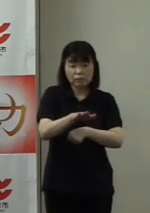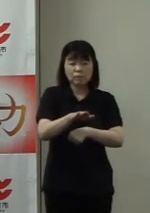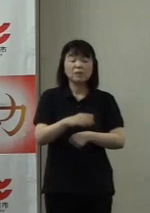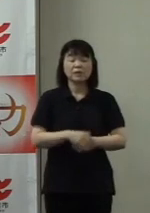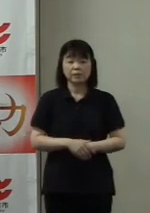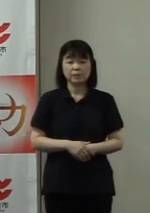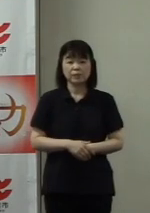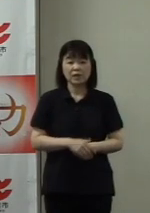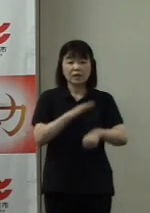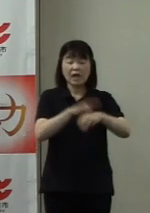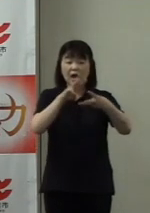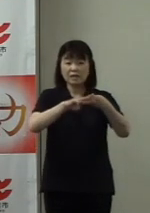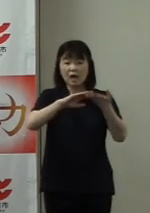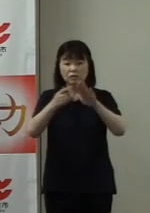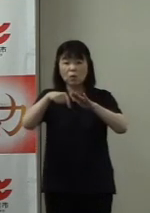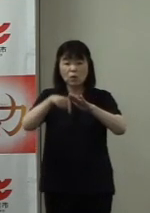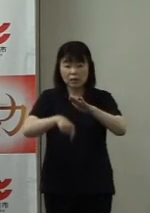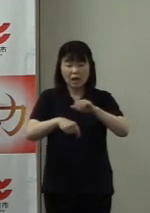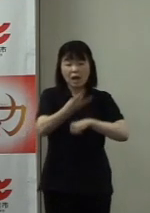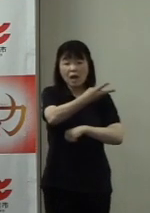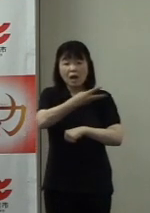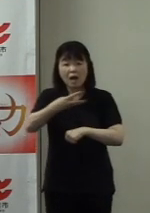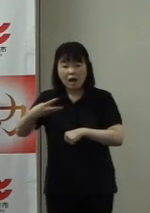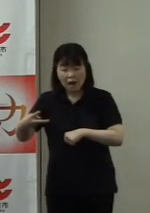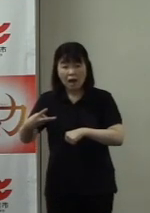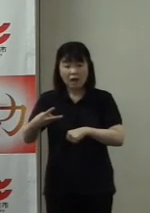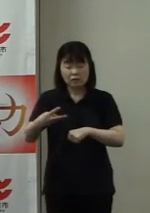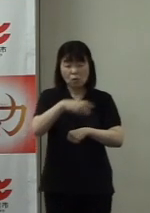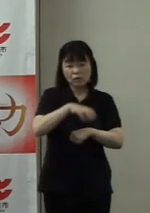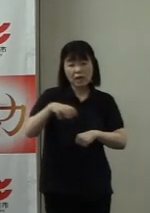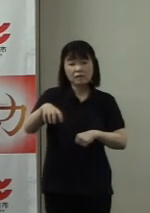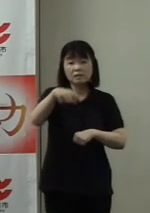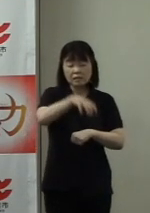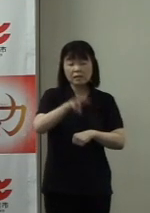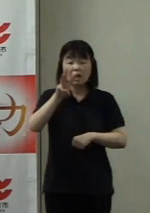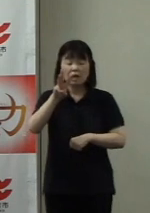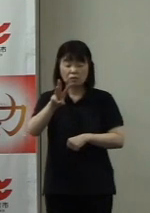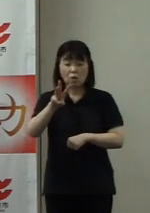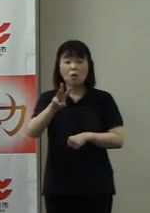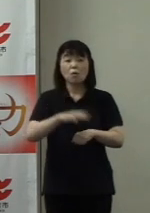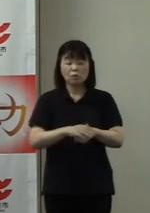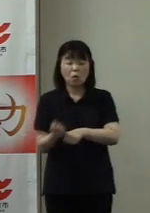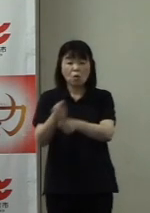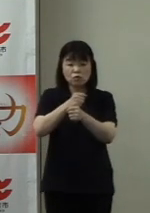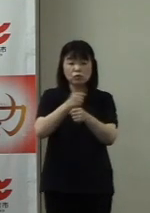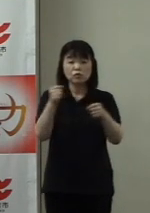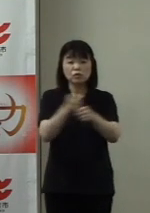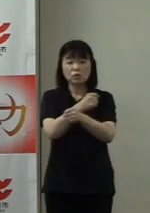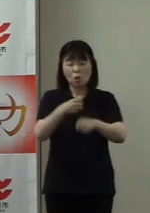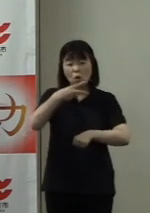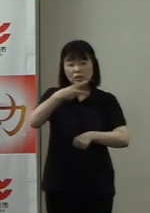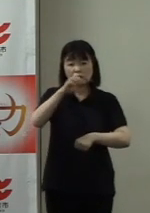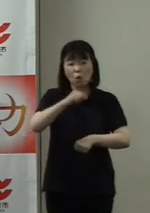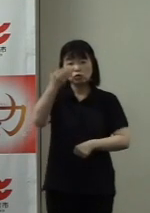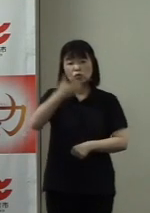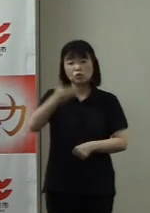ということで、佐田町地内の河川の3箇所の2億9600万円であ